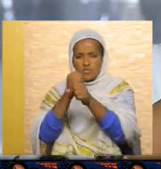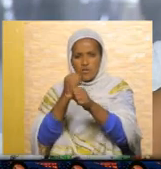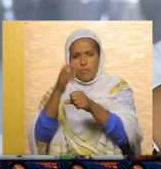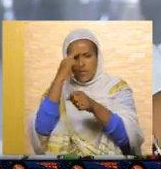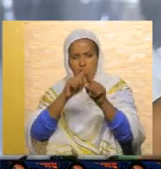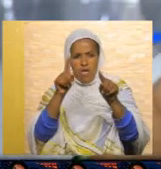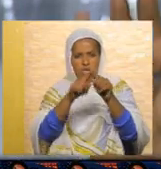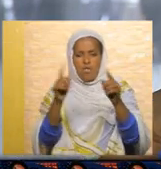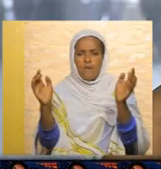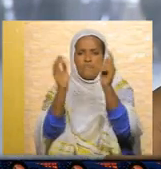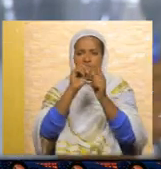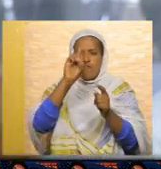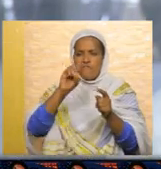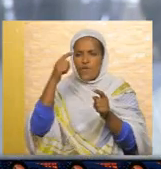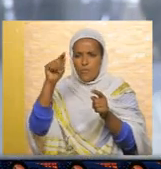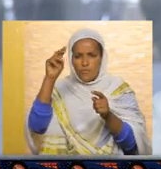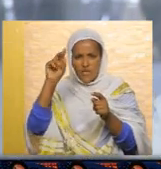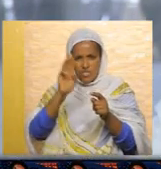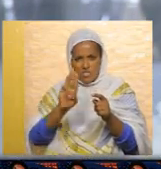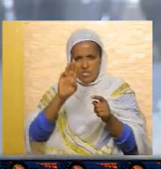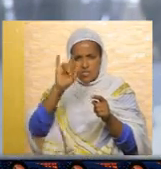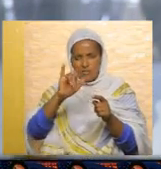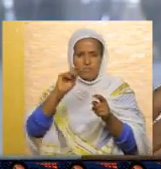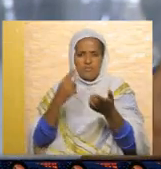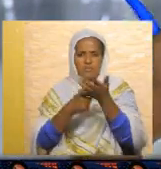በፌሚኒዝም ይፈታል እሰማቸዋለሁ